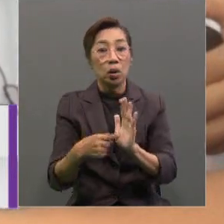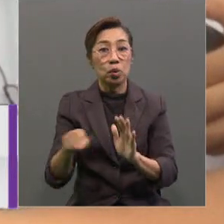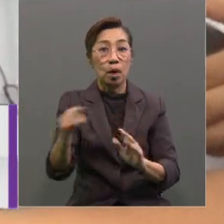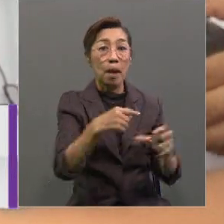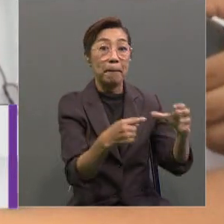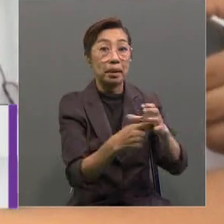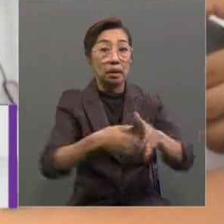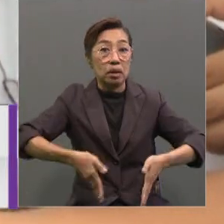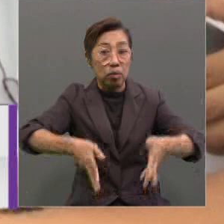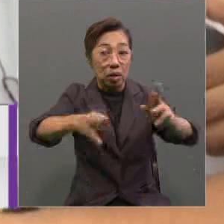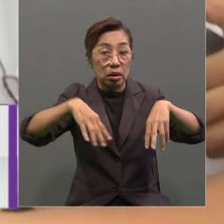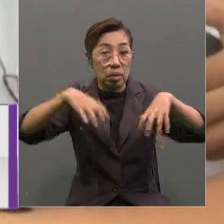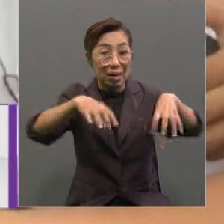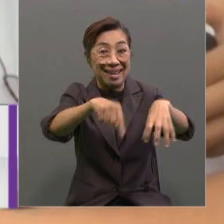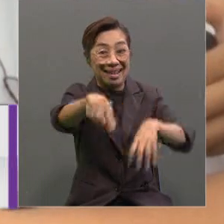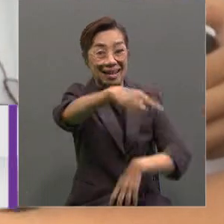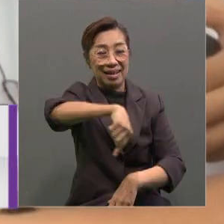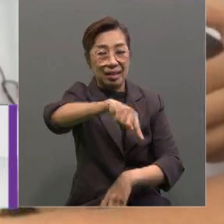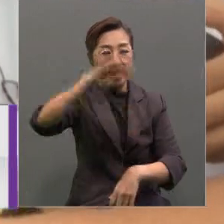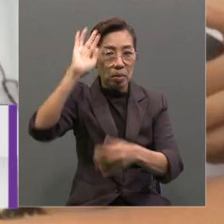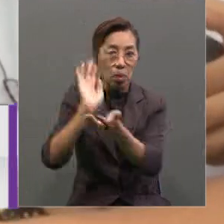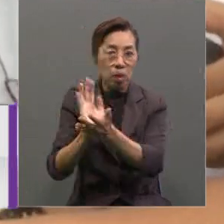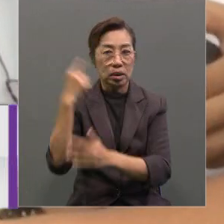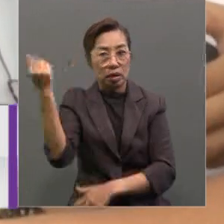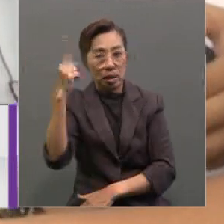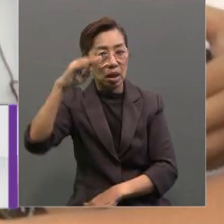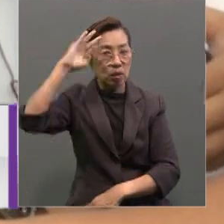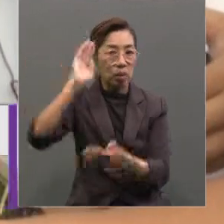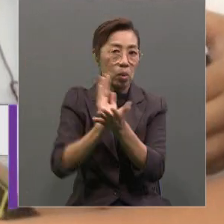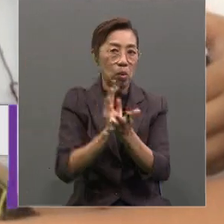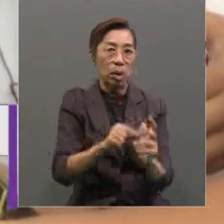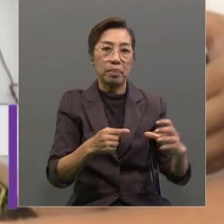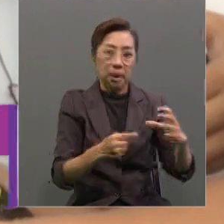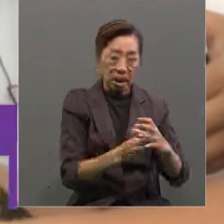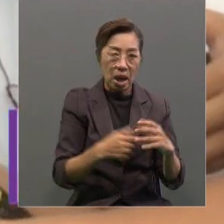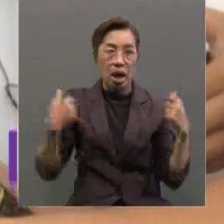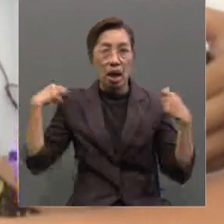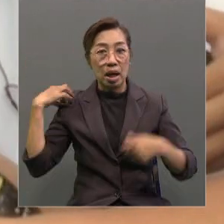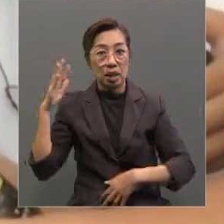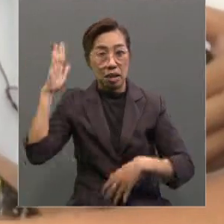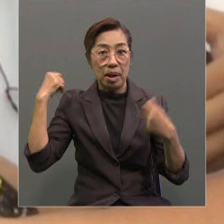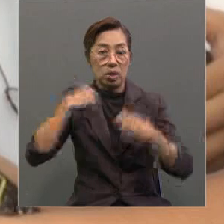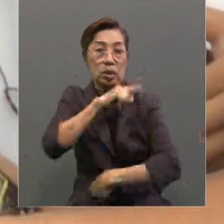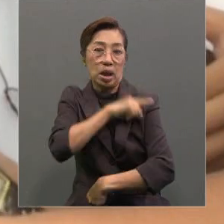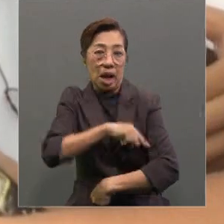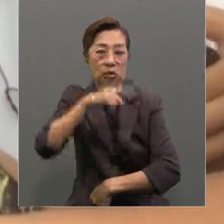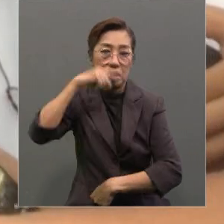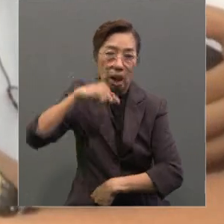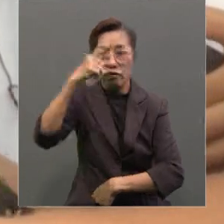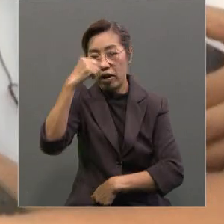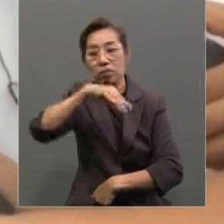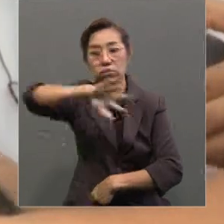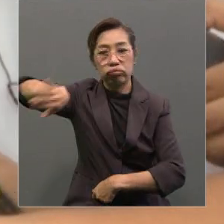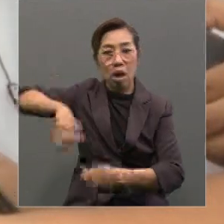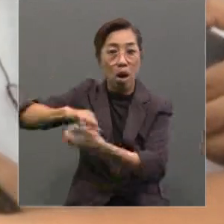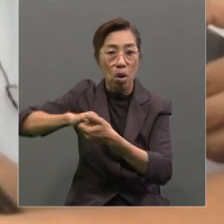าเข้าไปเนี่ยจะมีตำรวจท่องเที่ยวตรวจพื้นที่นะครับอาสาสมัครที่เป็นใส่เสื้อสีขาวชาวไทยชาวต่างชาติและตามนโยบ